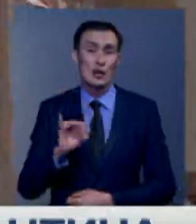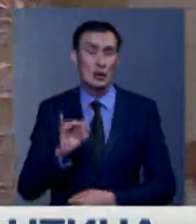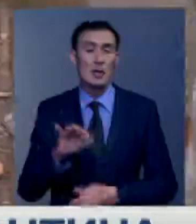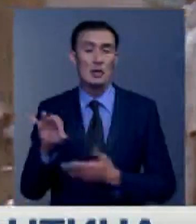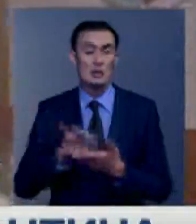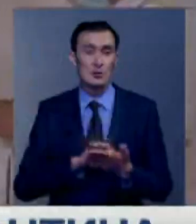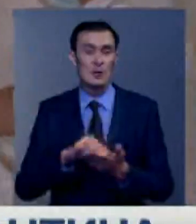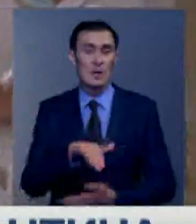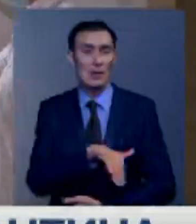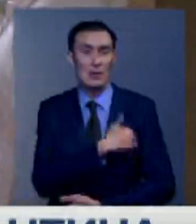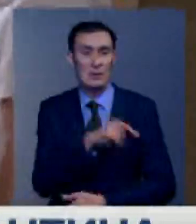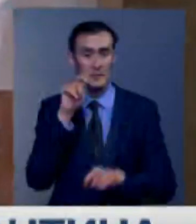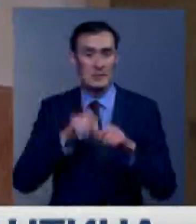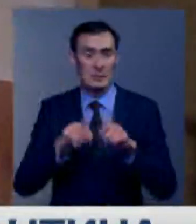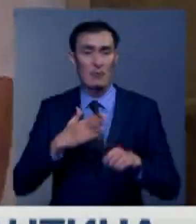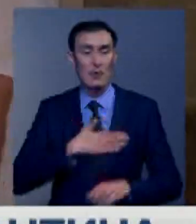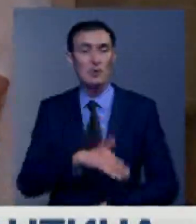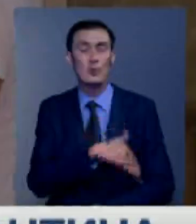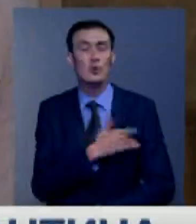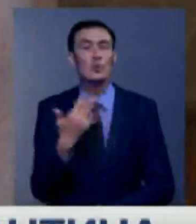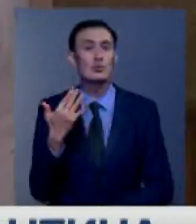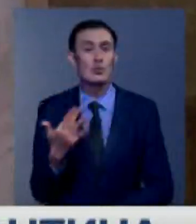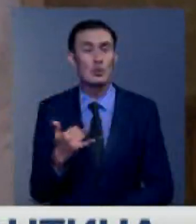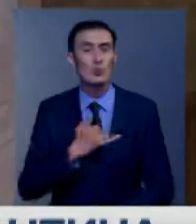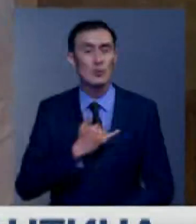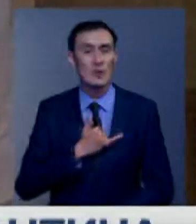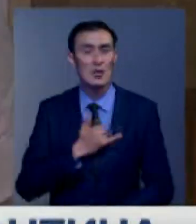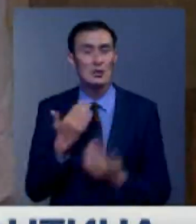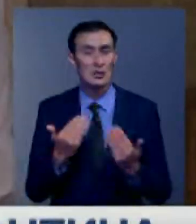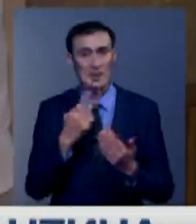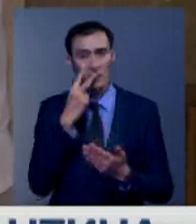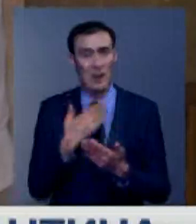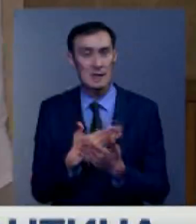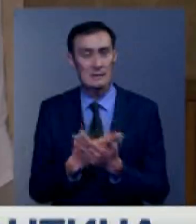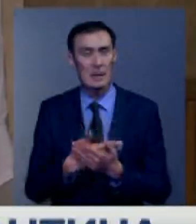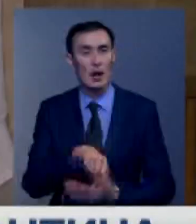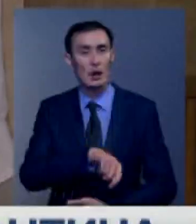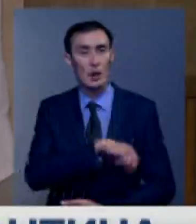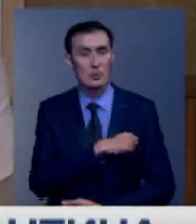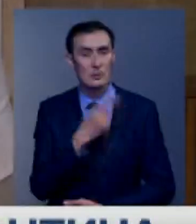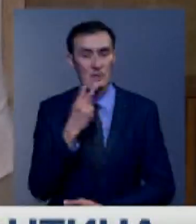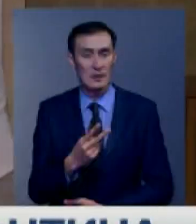проводят термометрию. Давайте измерим мою температуру. Сколько показывает градусник? Давайте